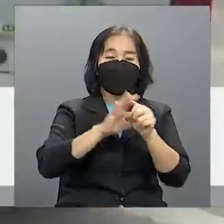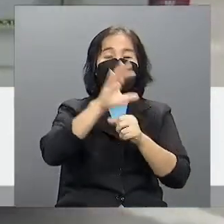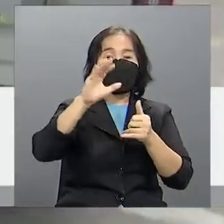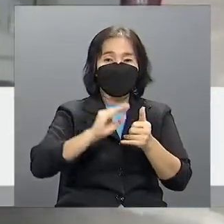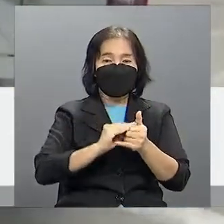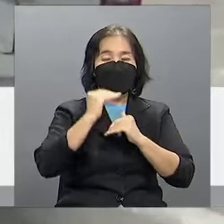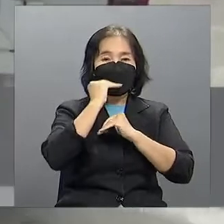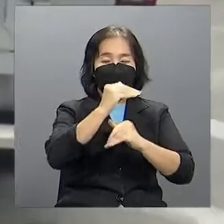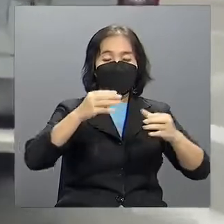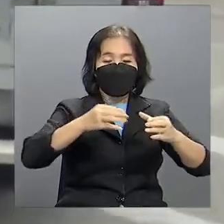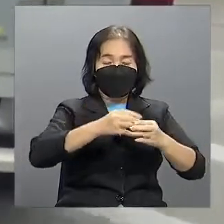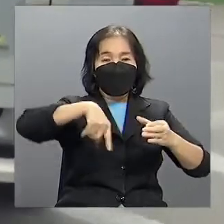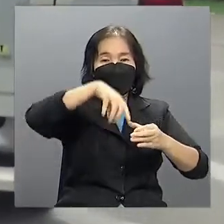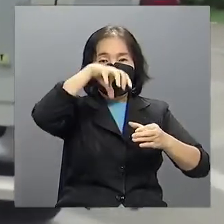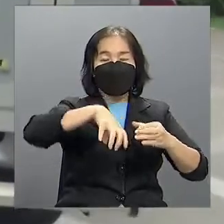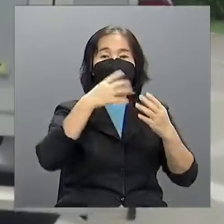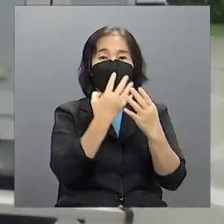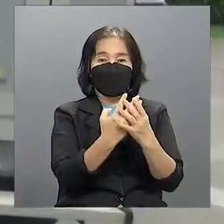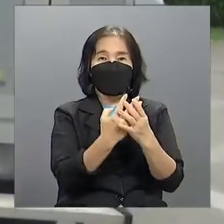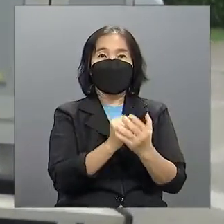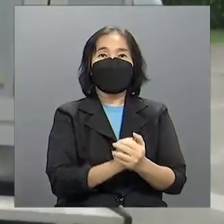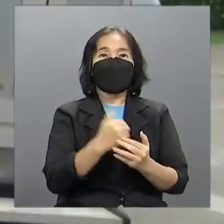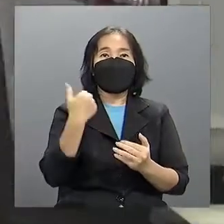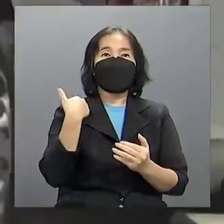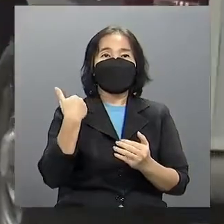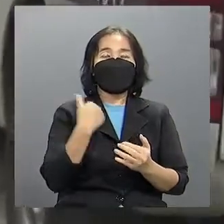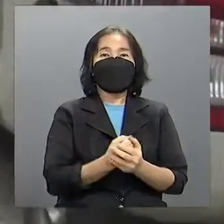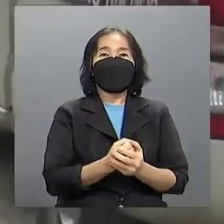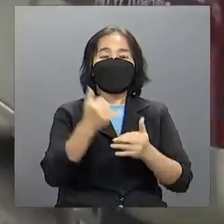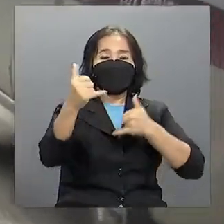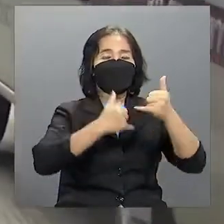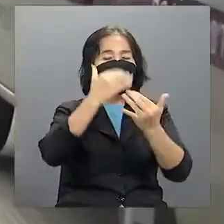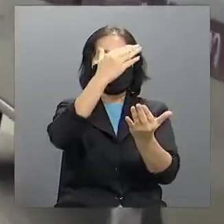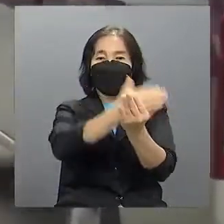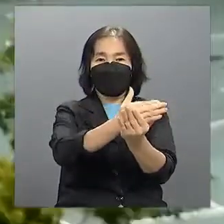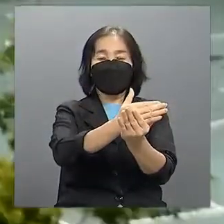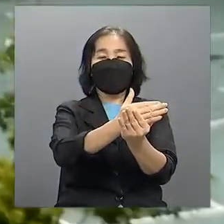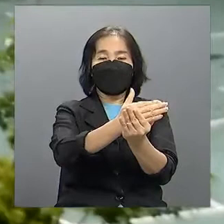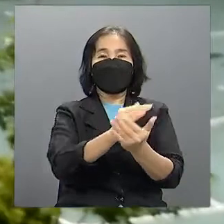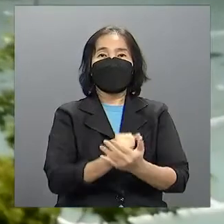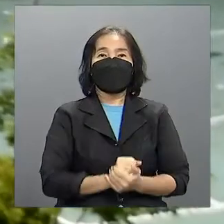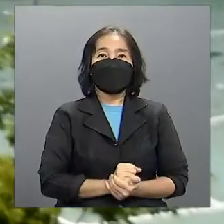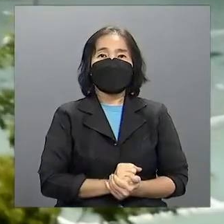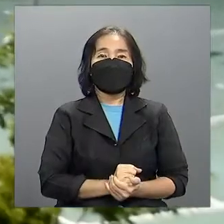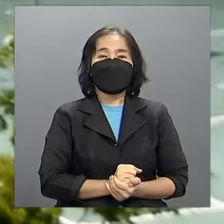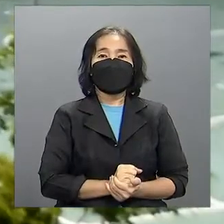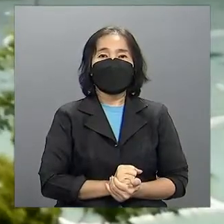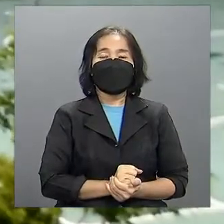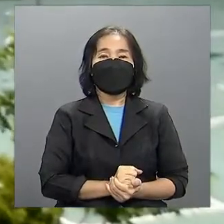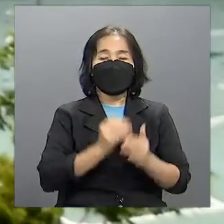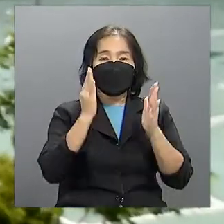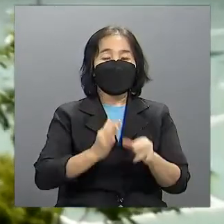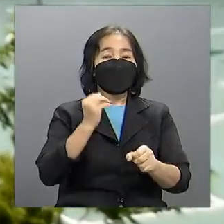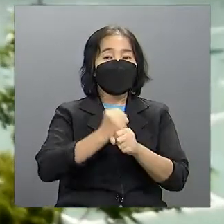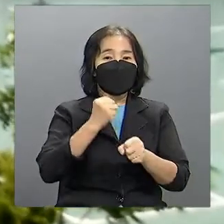อยู่ในเฉพาะเรือนจำด้วยการงดเยี่ยมจนกว่าสถานการณ์จะดีขึ้นมีส่วนเจ้าหน้าที่กองการศึกษา